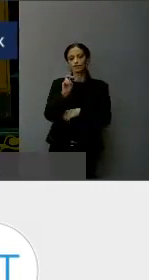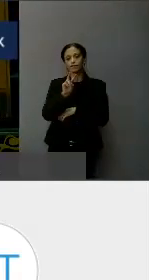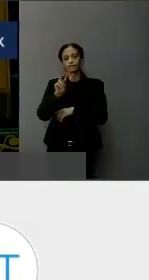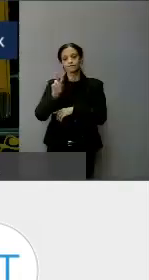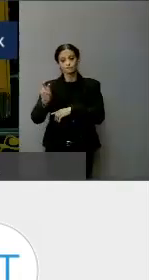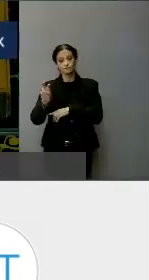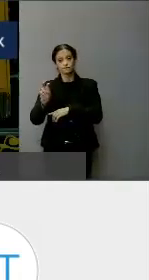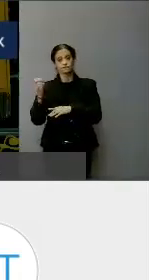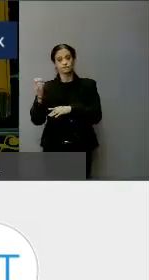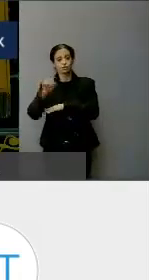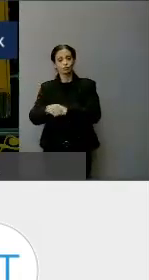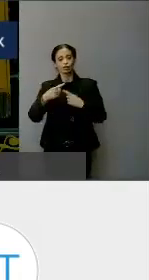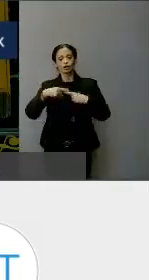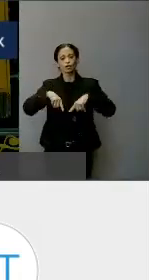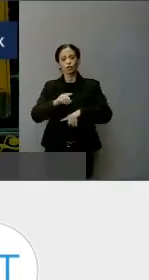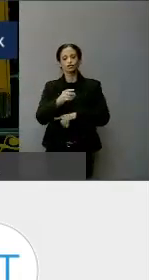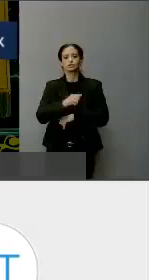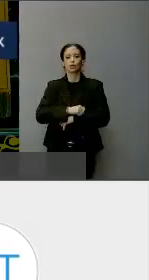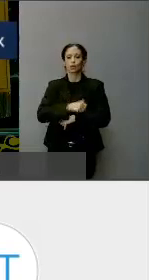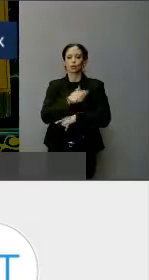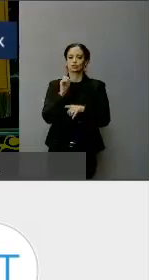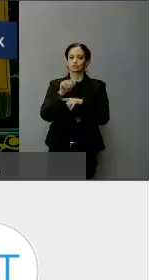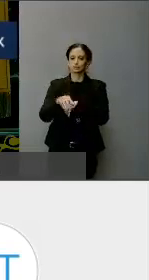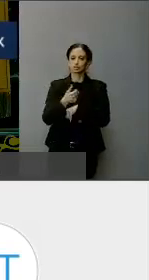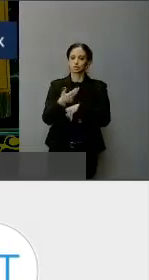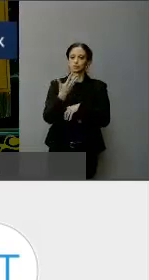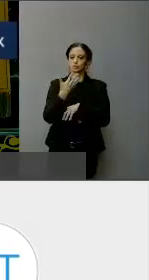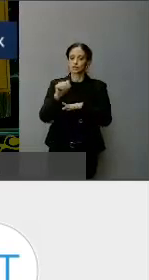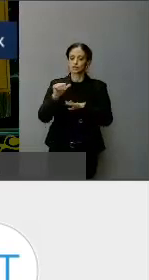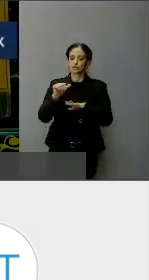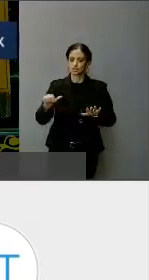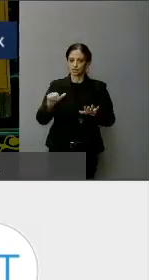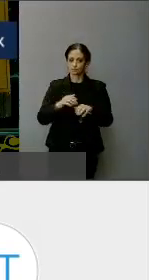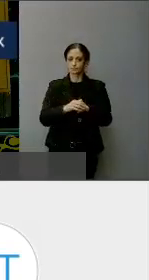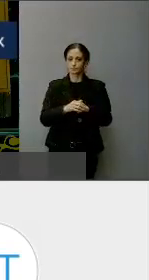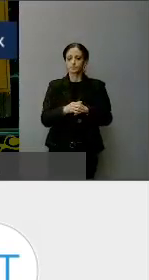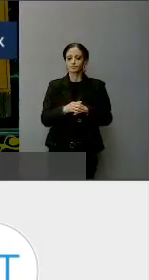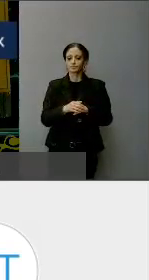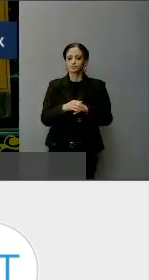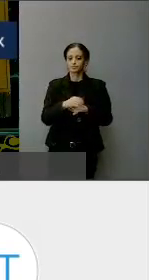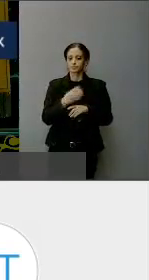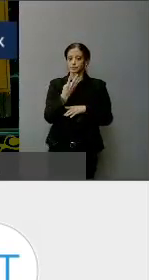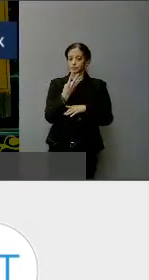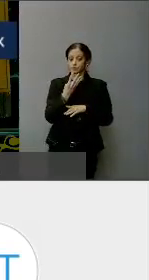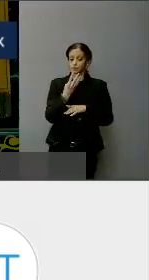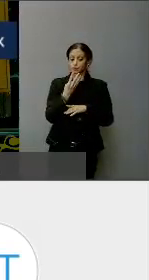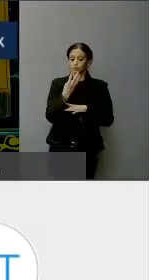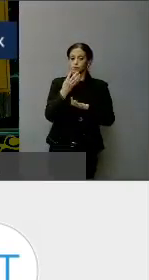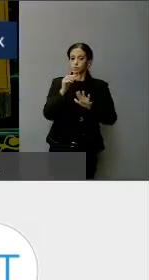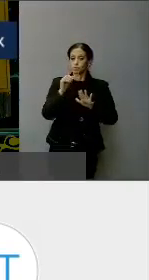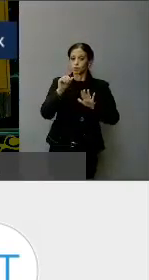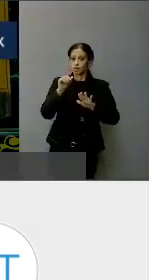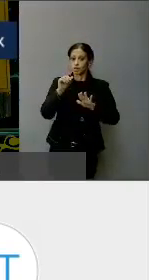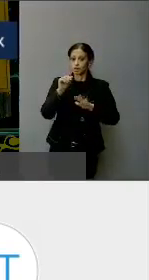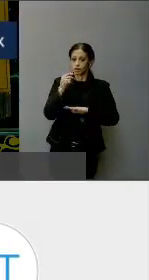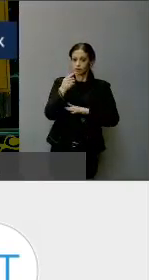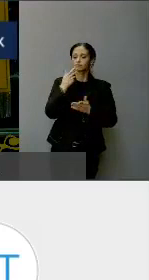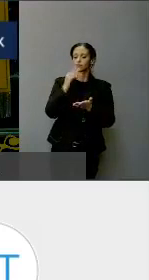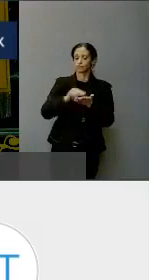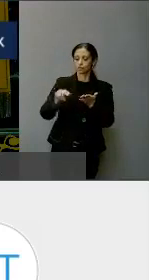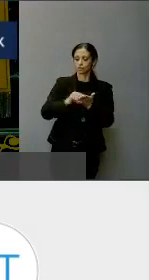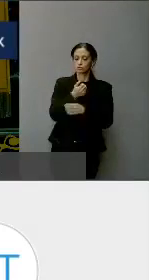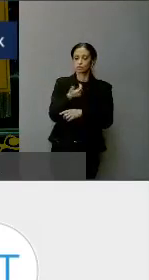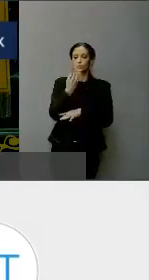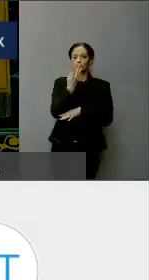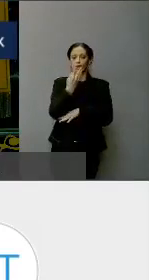contrari il consiglio comunale respinge il numero 56 43 pongo in votazione il numero 43